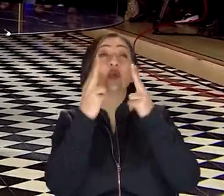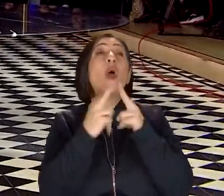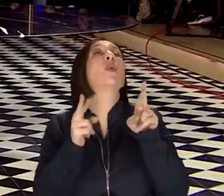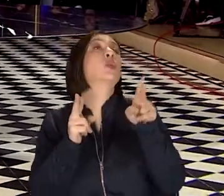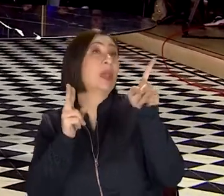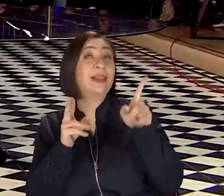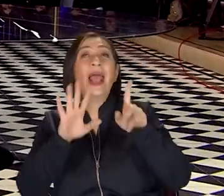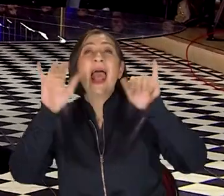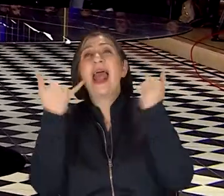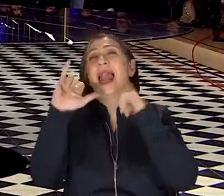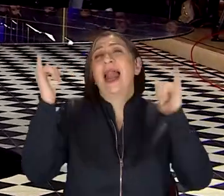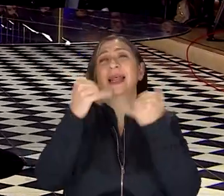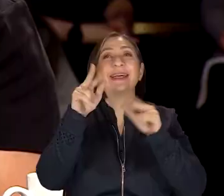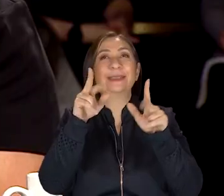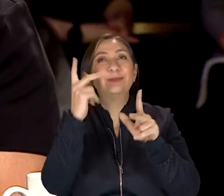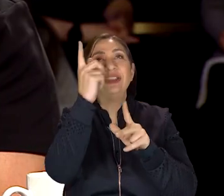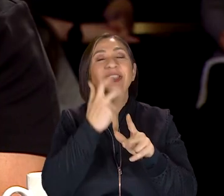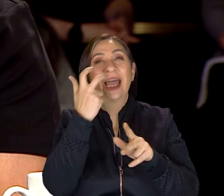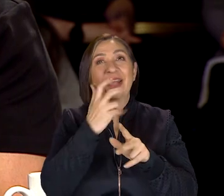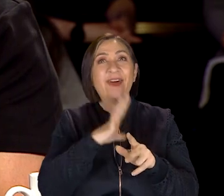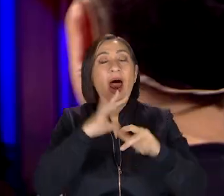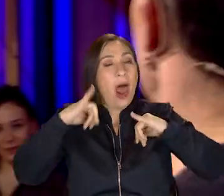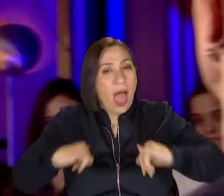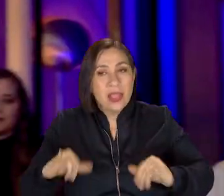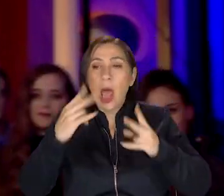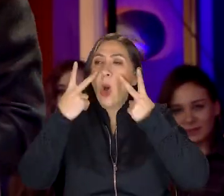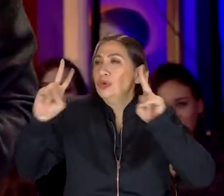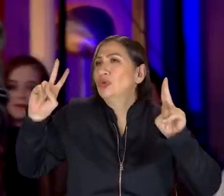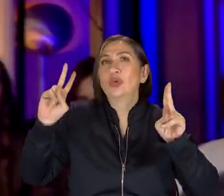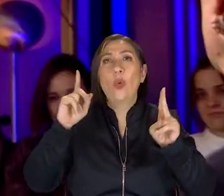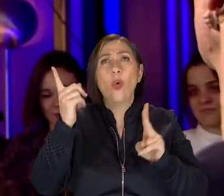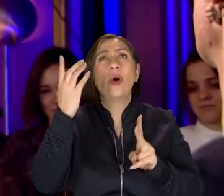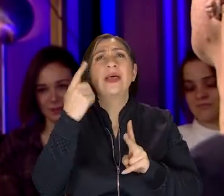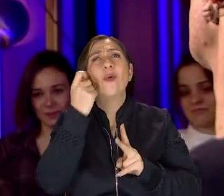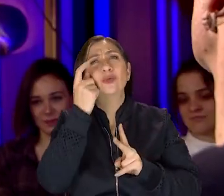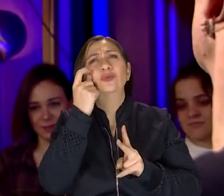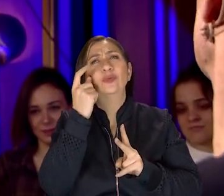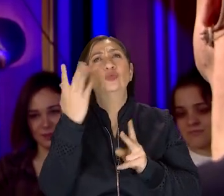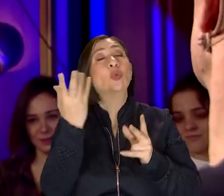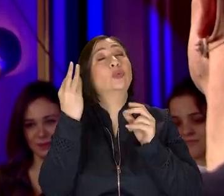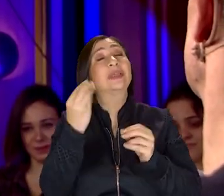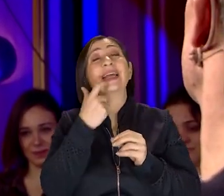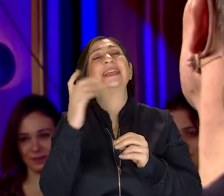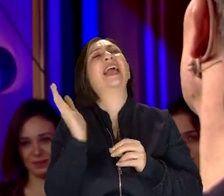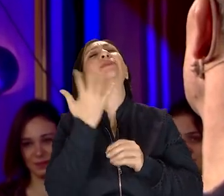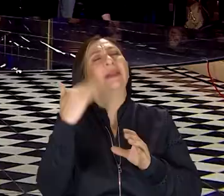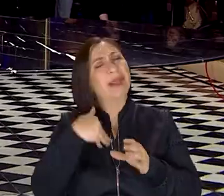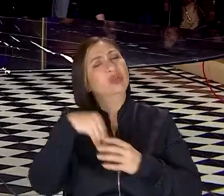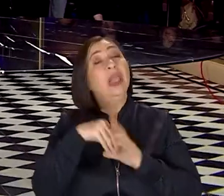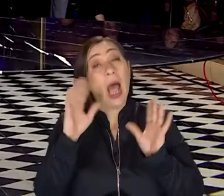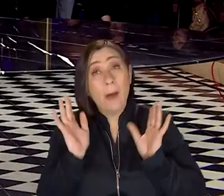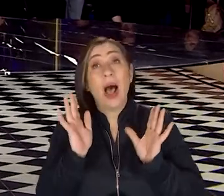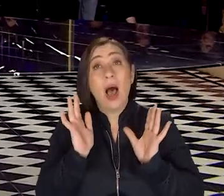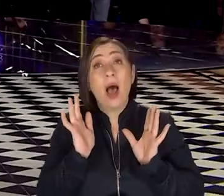dünyaya küserdik. Yani bir şey. Bak o yılları özlüyor değilim. Hakikaten çok da güzel geçmemiştir benim için